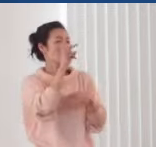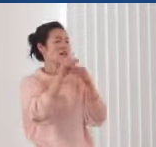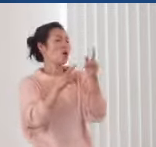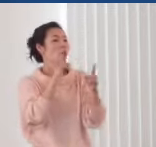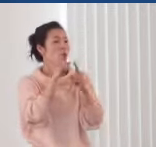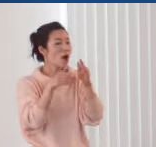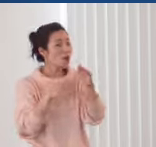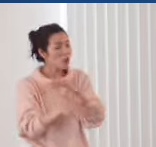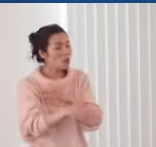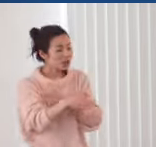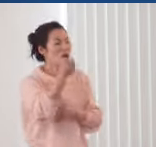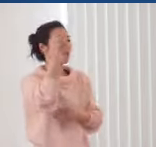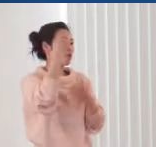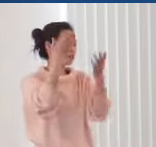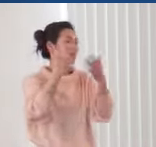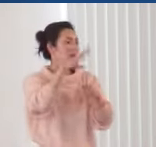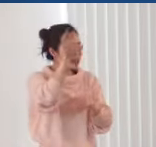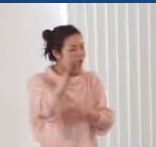もちろんその神の